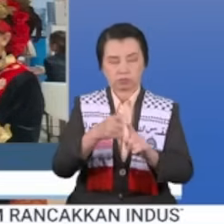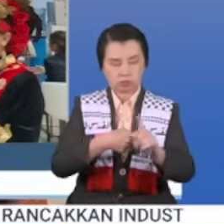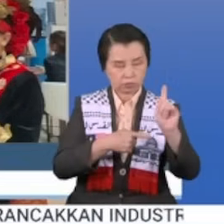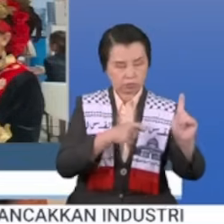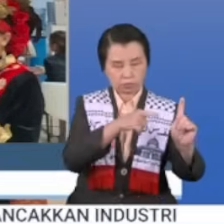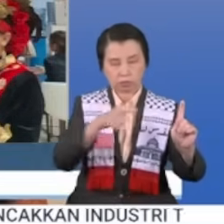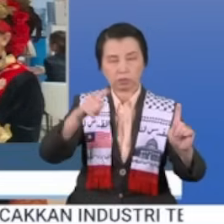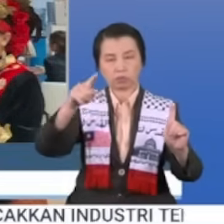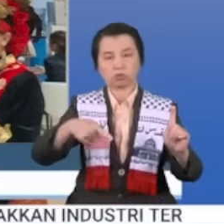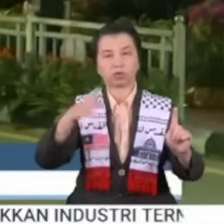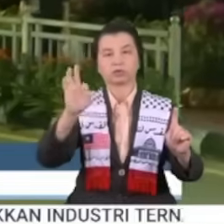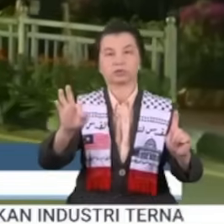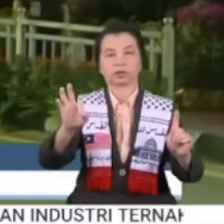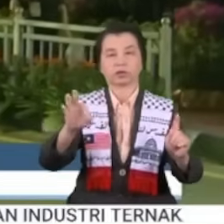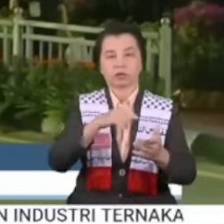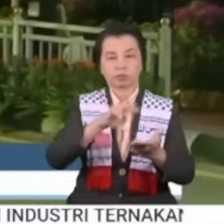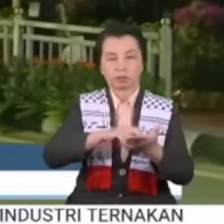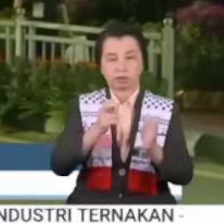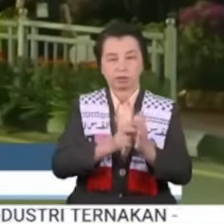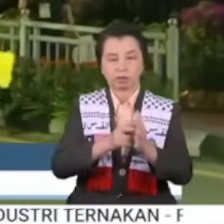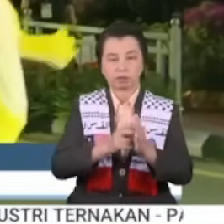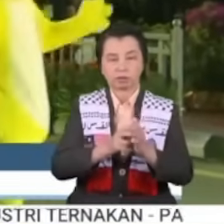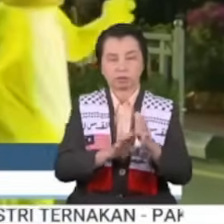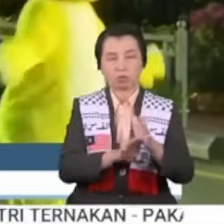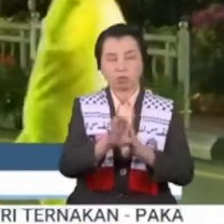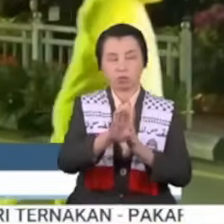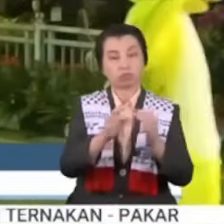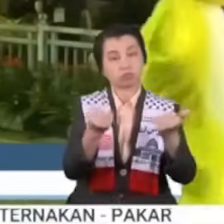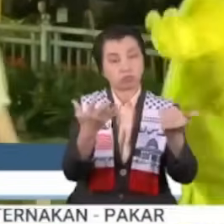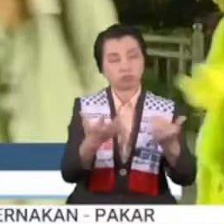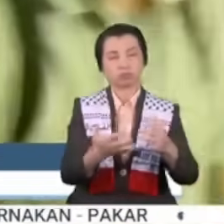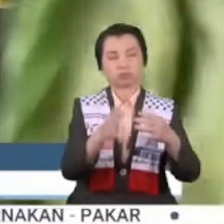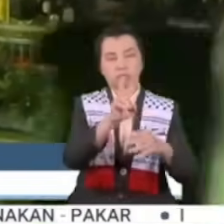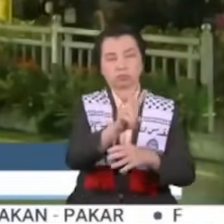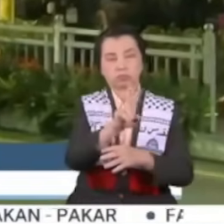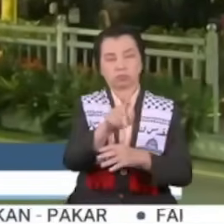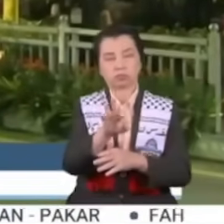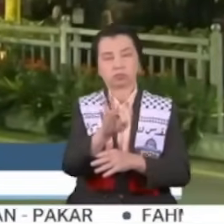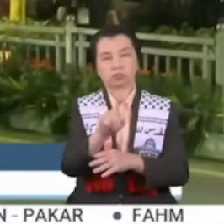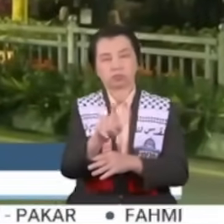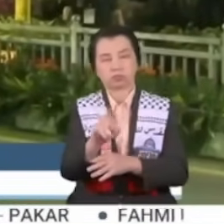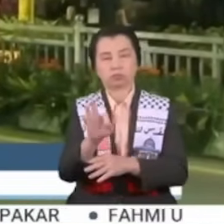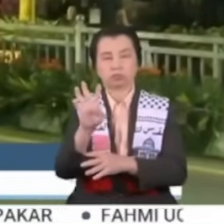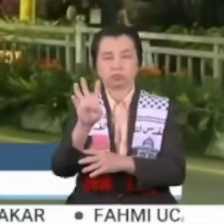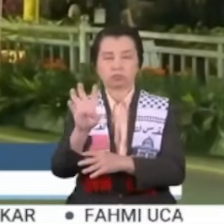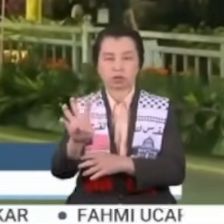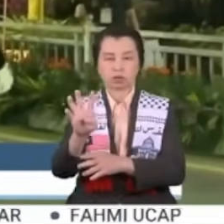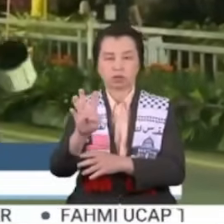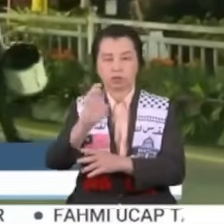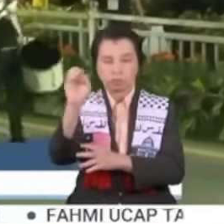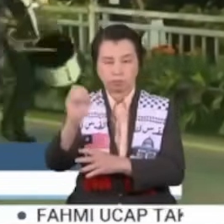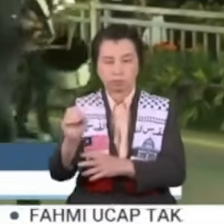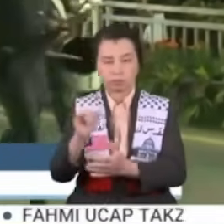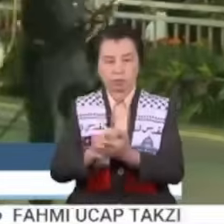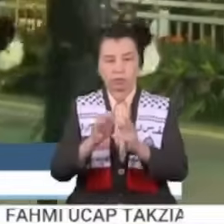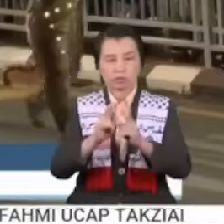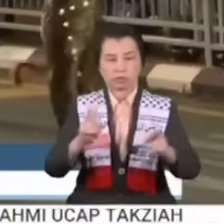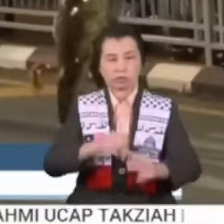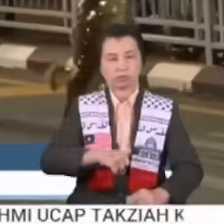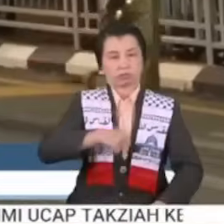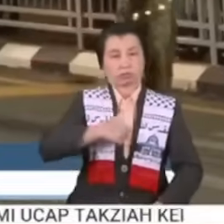hingga September ini menunjukkan kadar pertumbuhan sebanyak 216.74% dalam segmen ini sangat